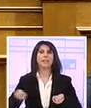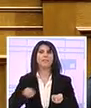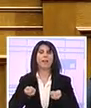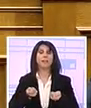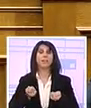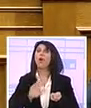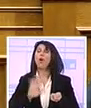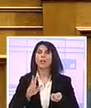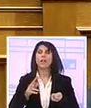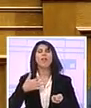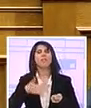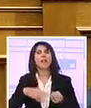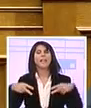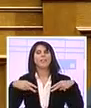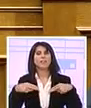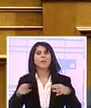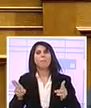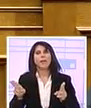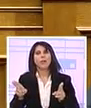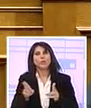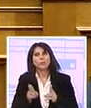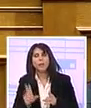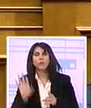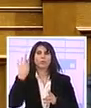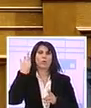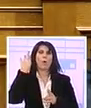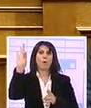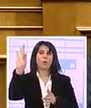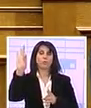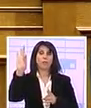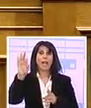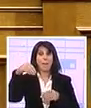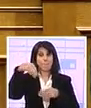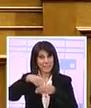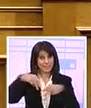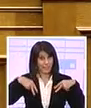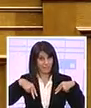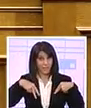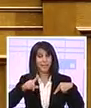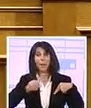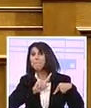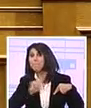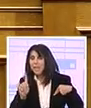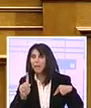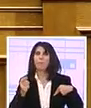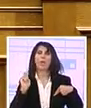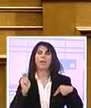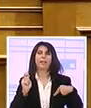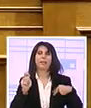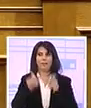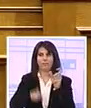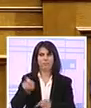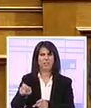κυβέρνηση περιορισμένου σκοπού από μη πολιτικά στελέχη. Δηλαδή τι εννοεί ο κύριος